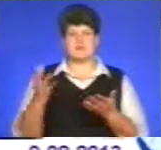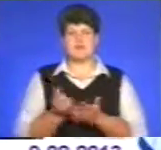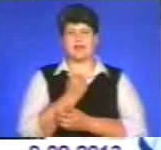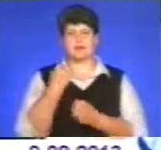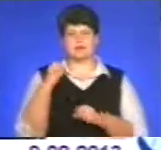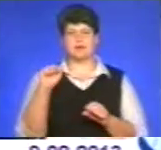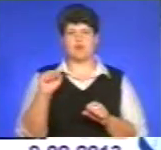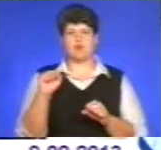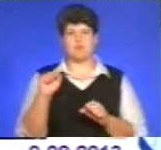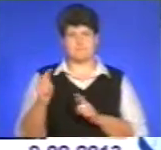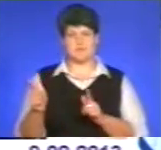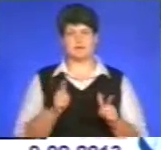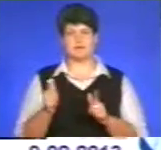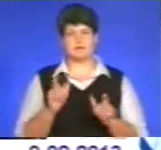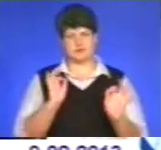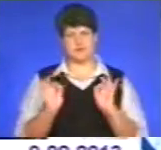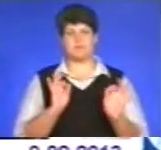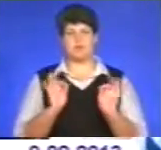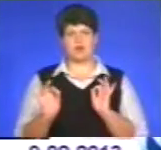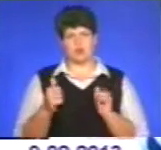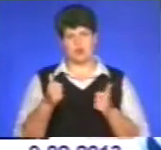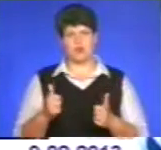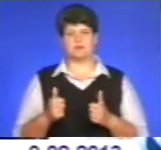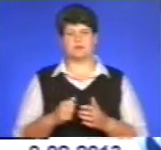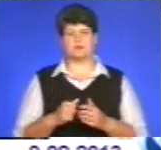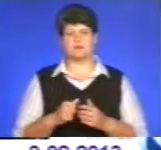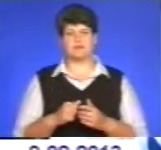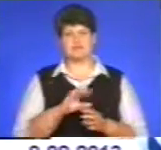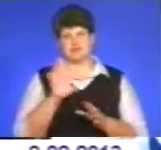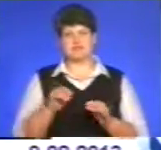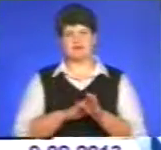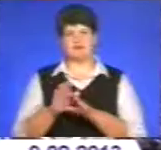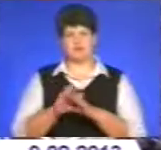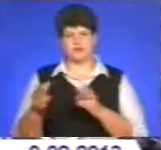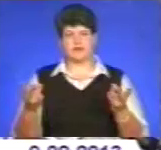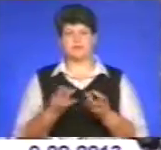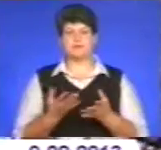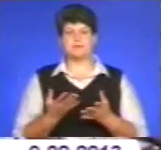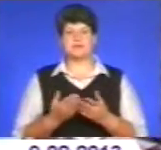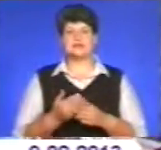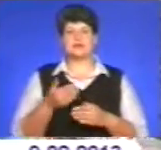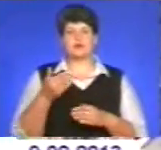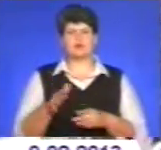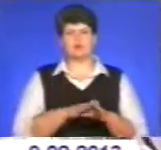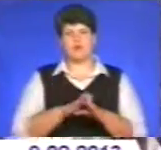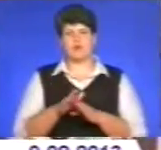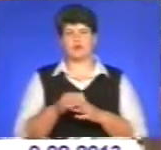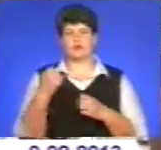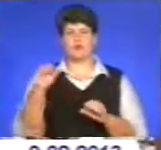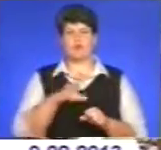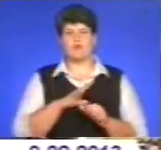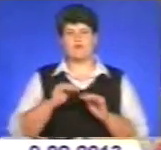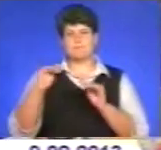що підготувався, значить, нормально, добре, все виконав, як потрібно було. За крок до абсолютної перемоги був і